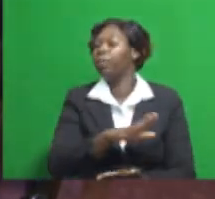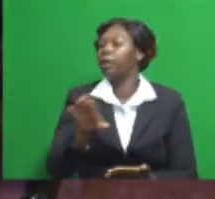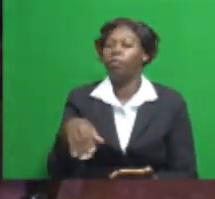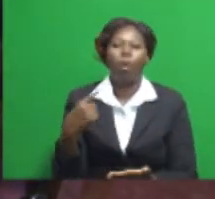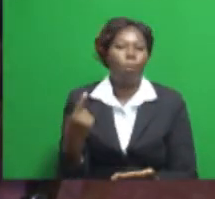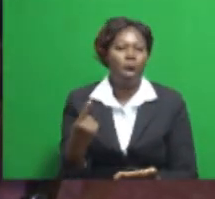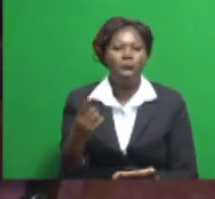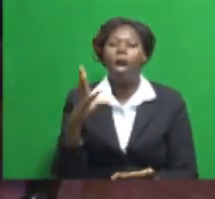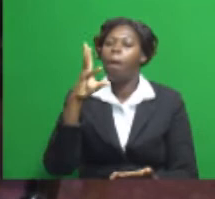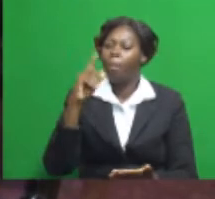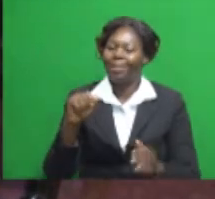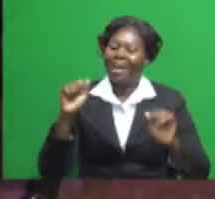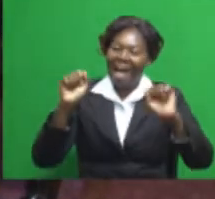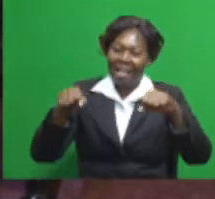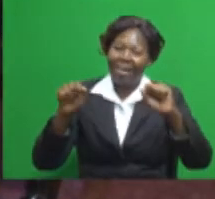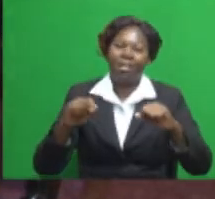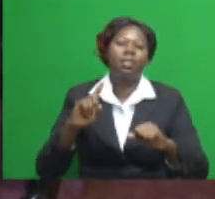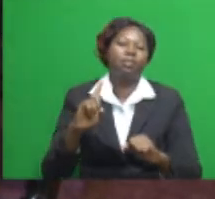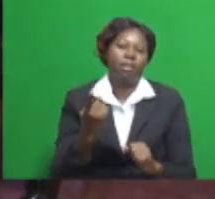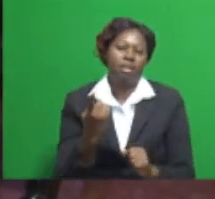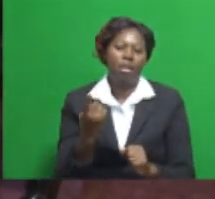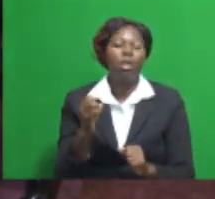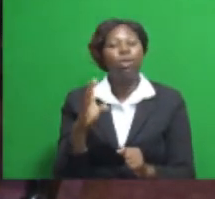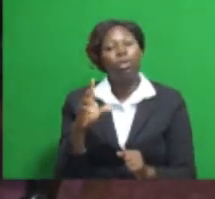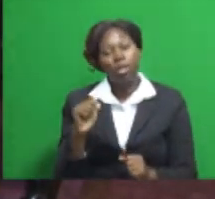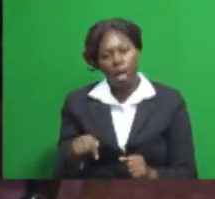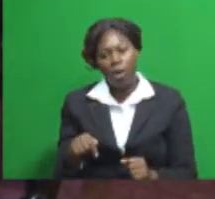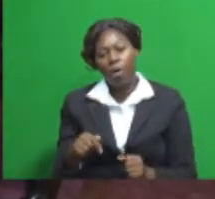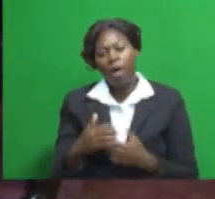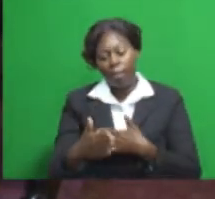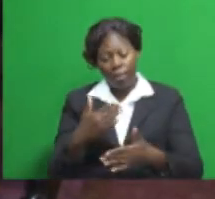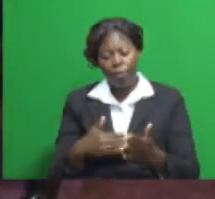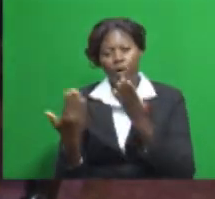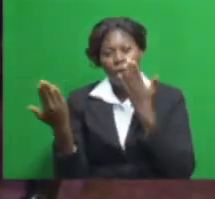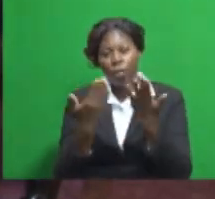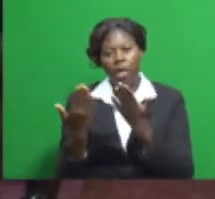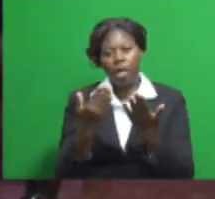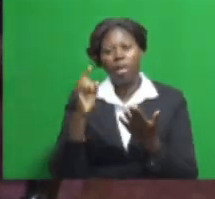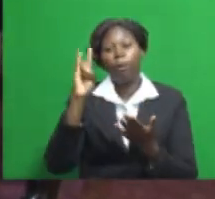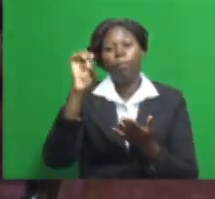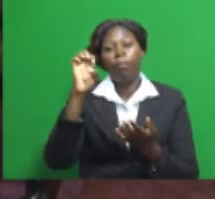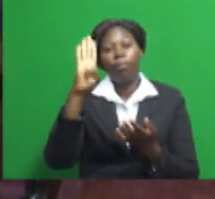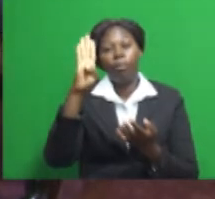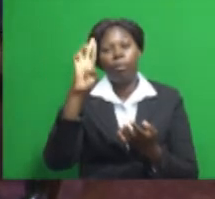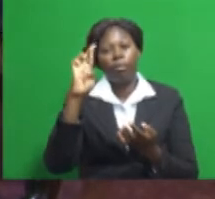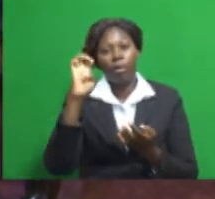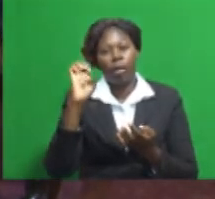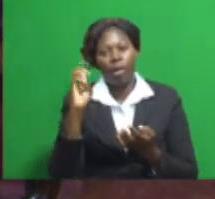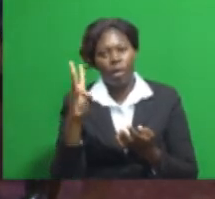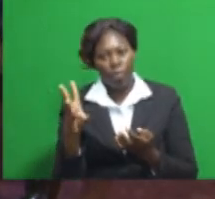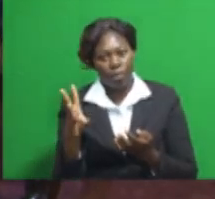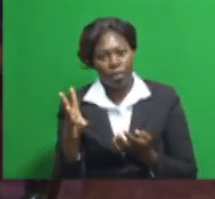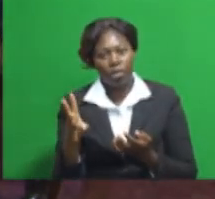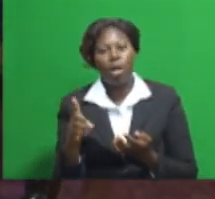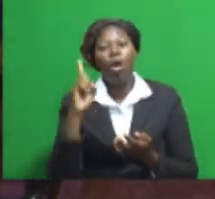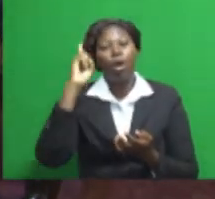pastor. Kutenda kwekuzoti Mwari wedu is able. Yes. Anogona kudzivisa simba remoto. But kutenda futi